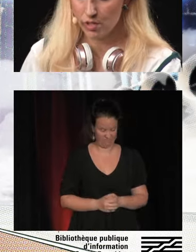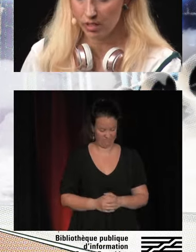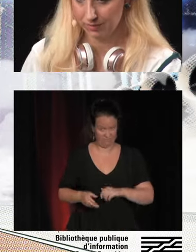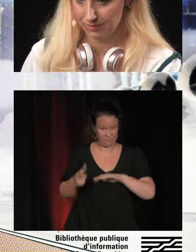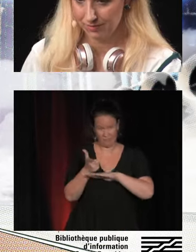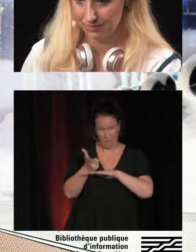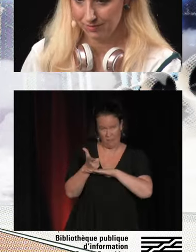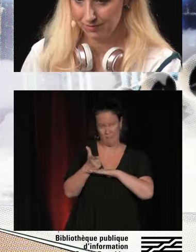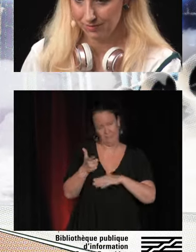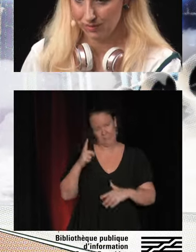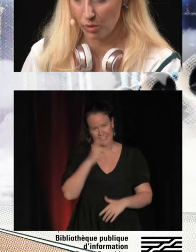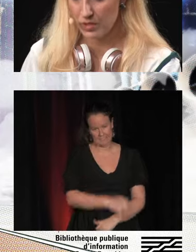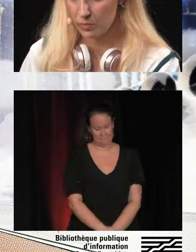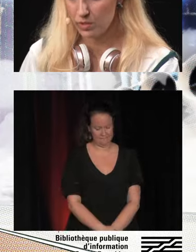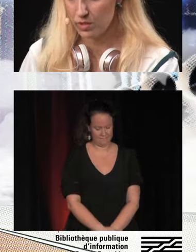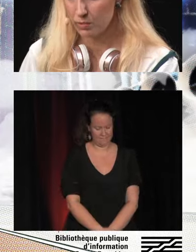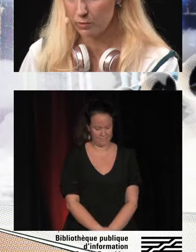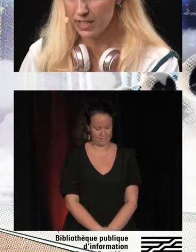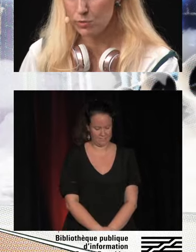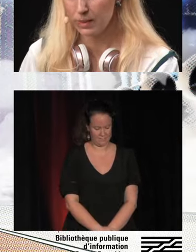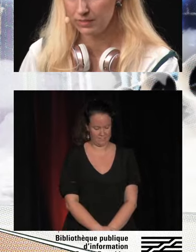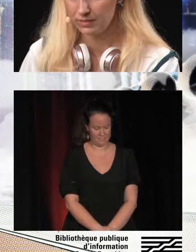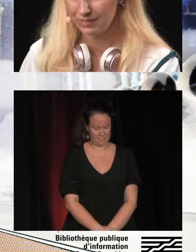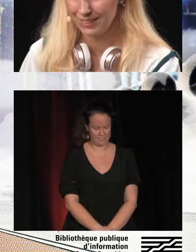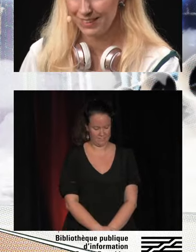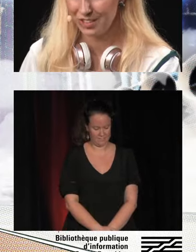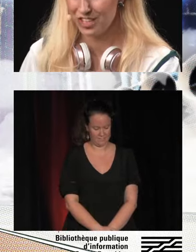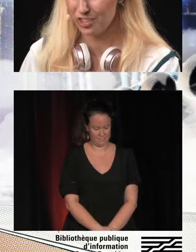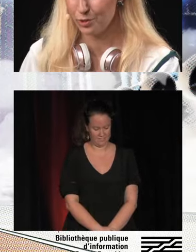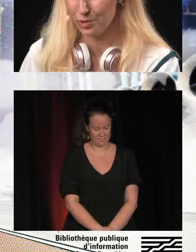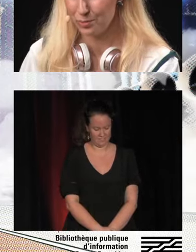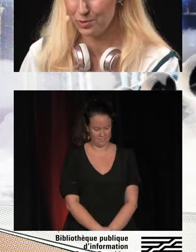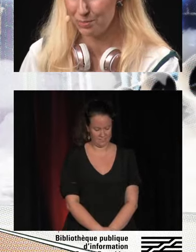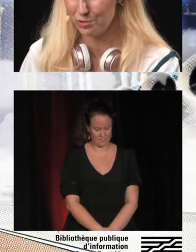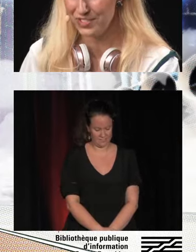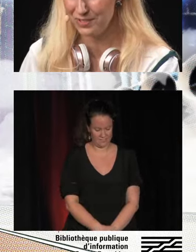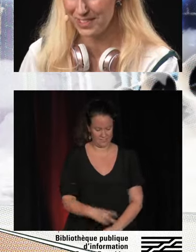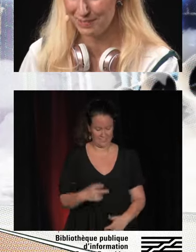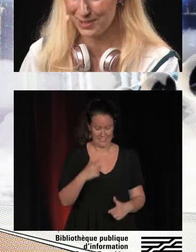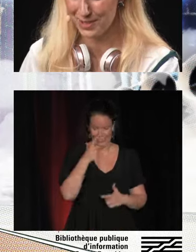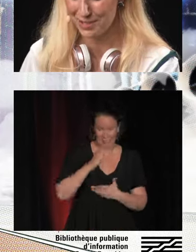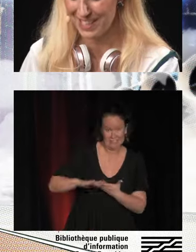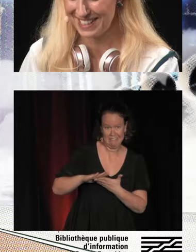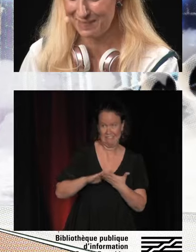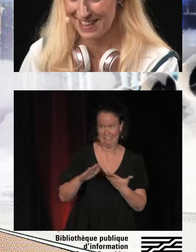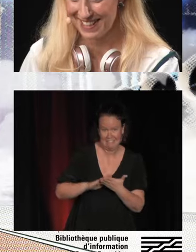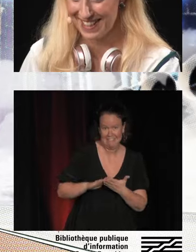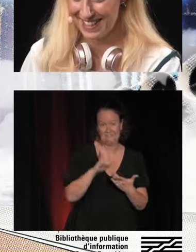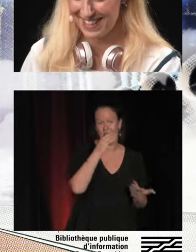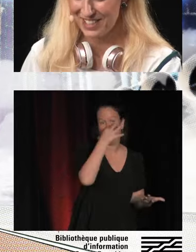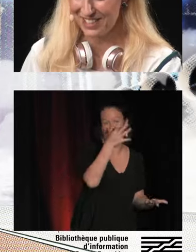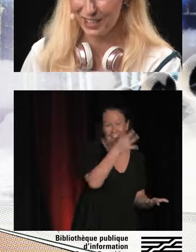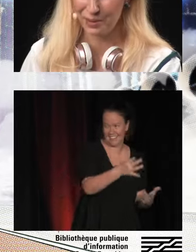Je vous jure. Non mais c'est le moment de flex ou pas? Je ressens le besoin de me justifier, tu sais, parce que comme je rate le